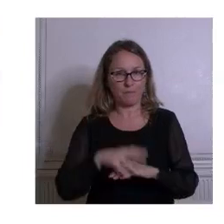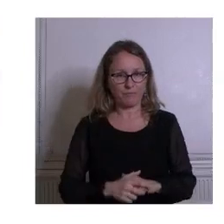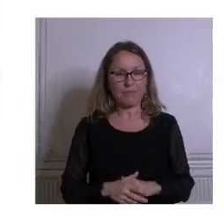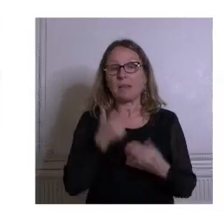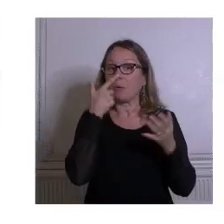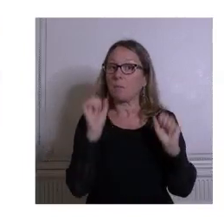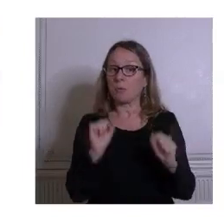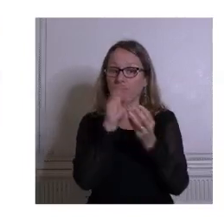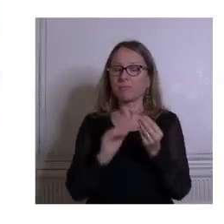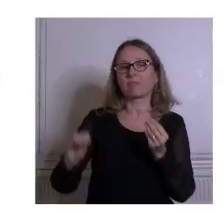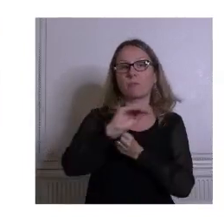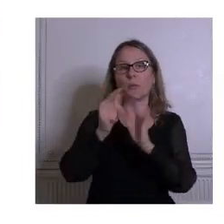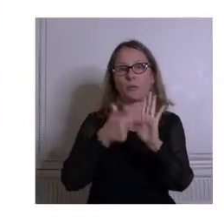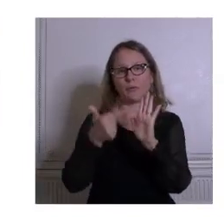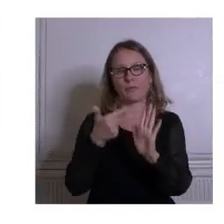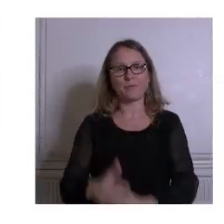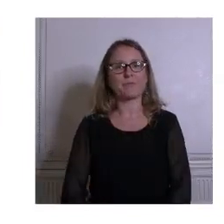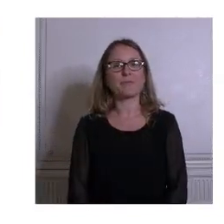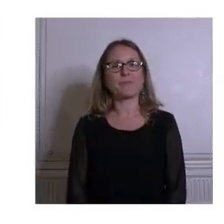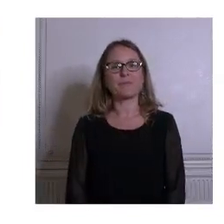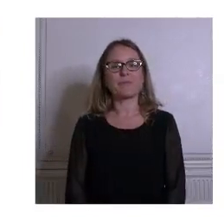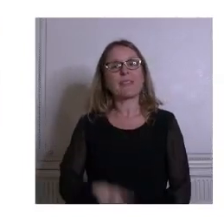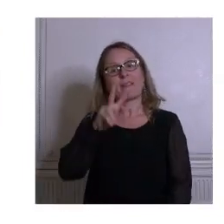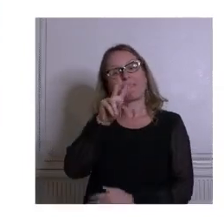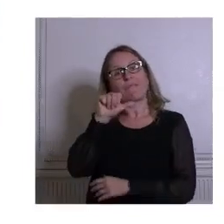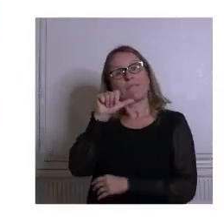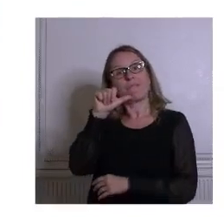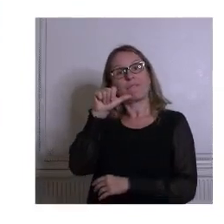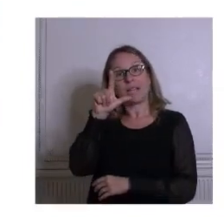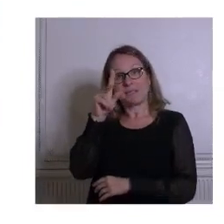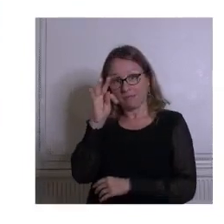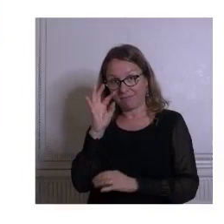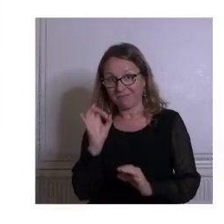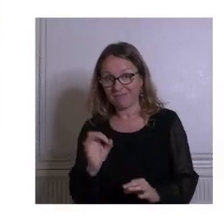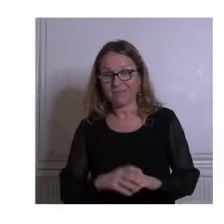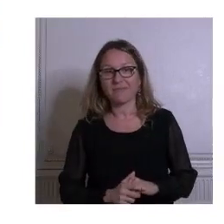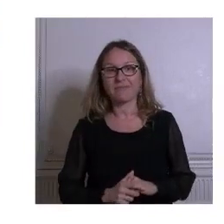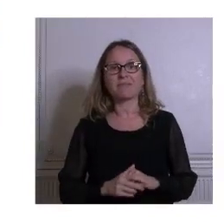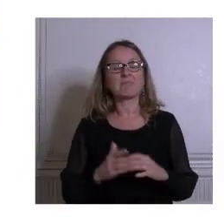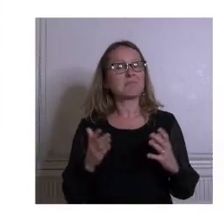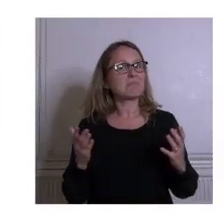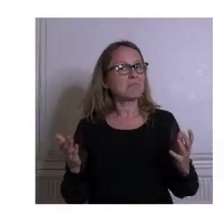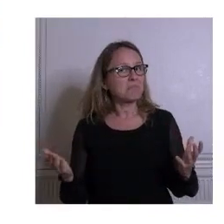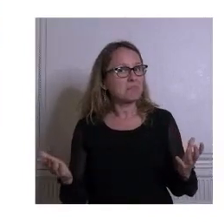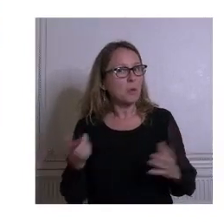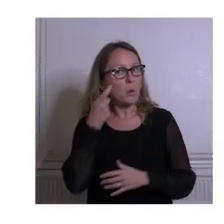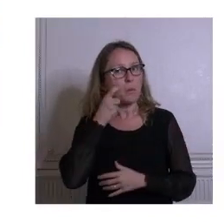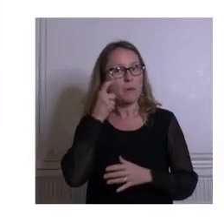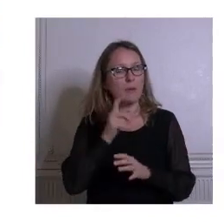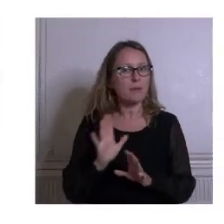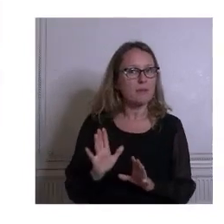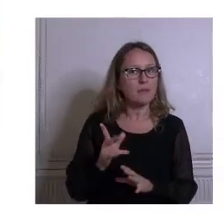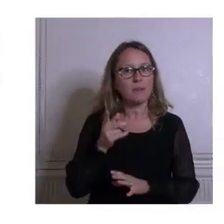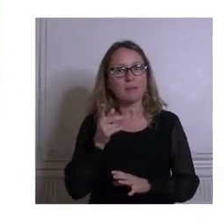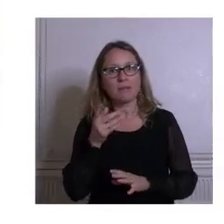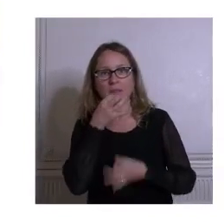Pardon ? Non. Je disais donc juste, pour répondre plus sérieusement à votre question, c'est d'aller voir donc le